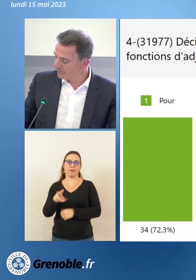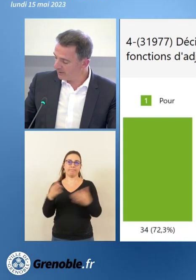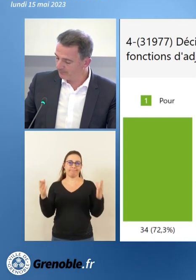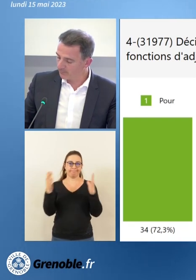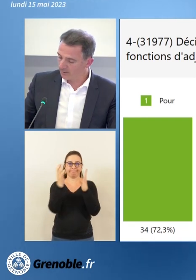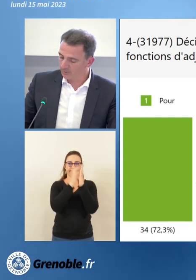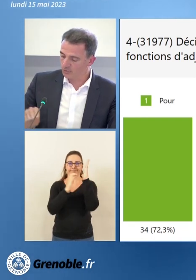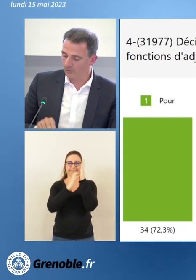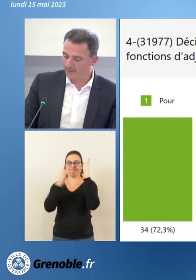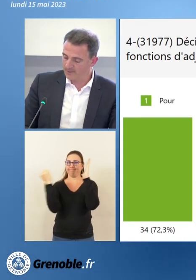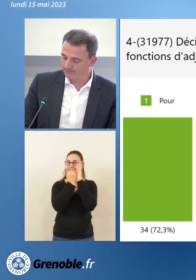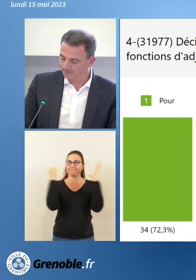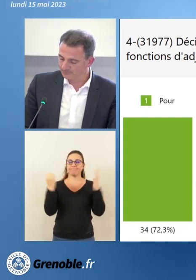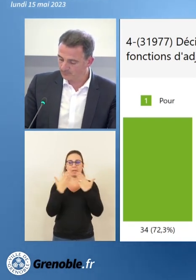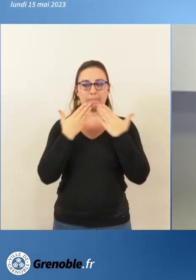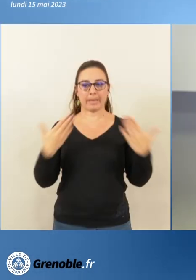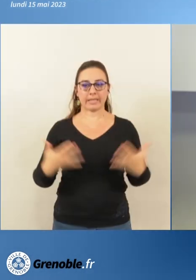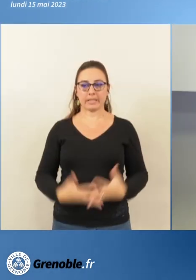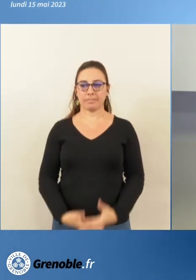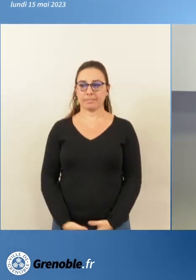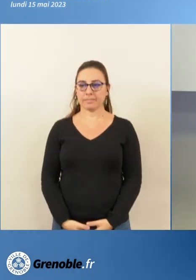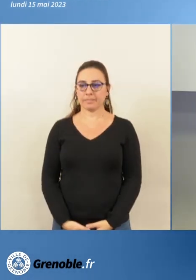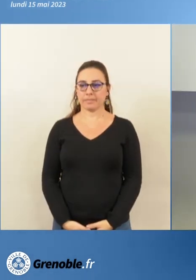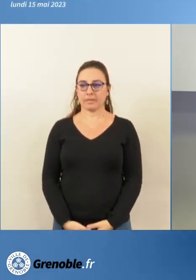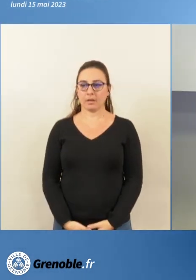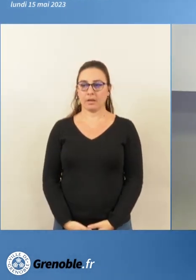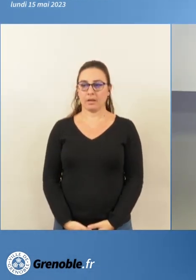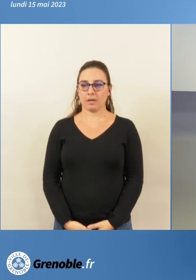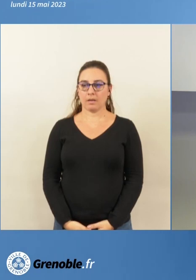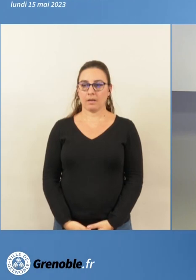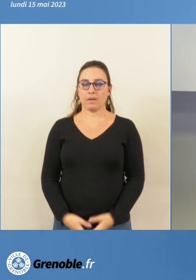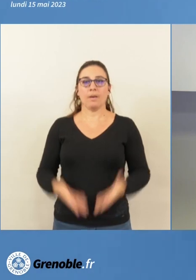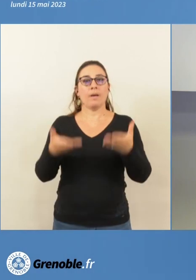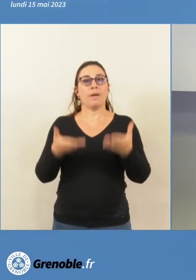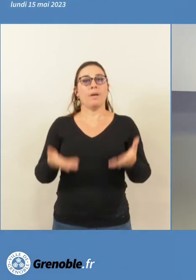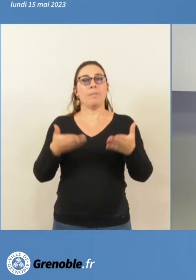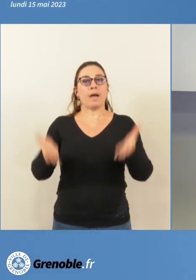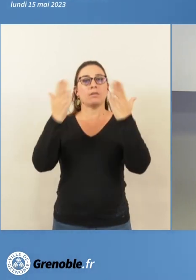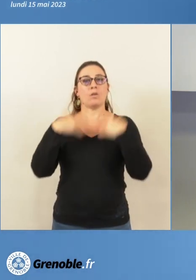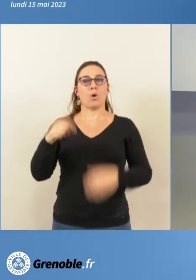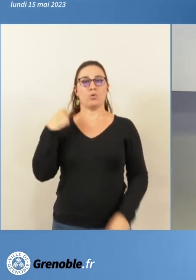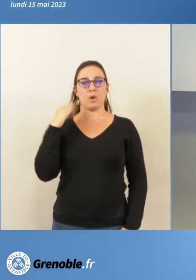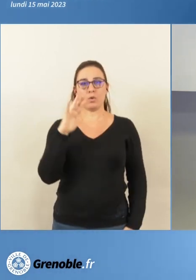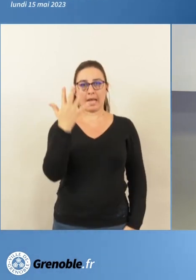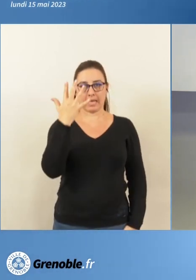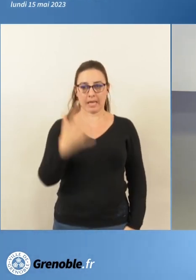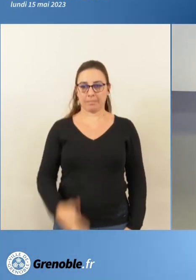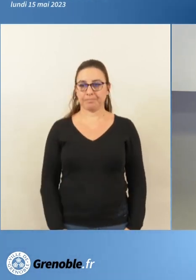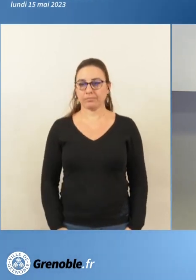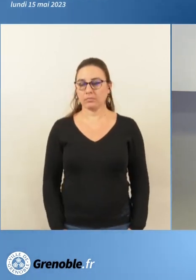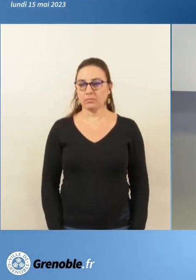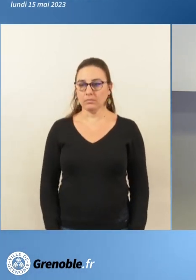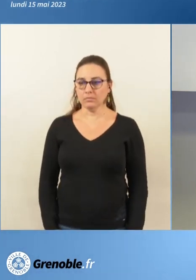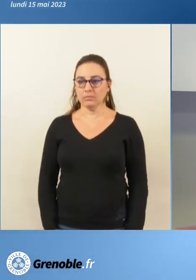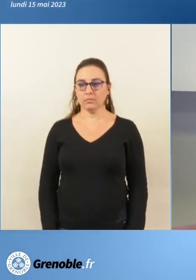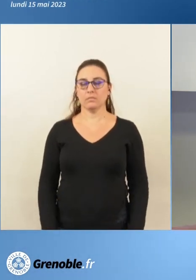adoptée je vous remercie nous pensons nous passons maintenant à délibération numéro 5 elle